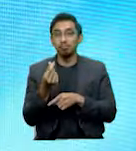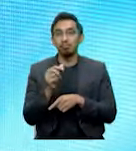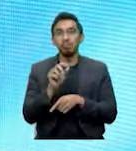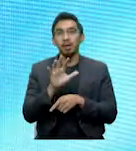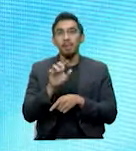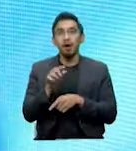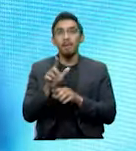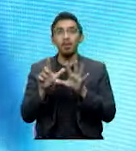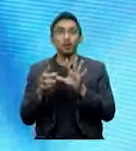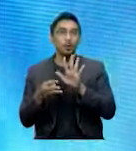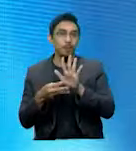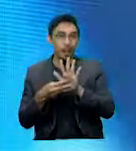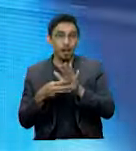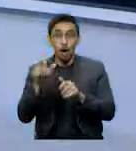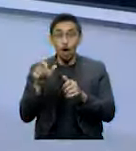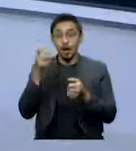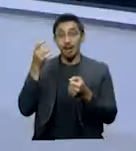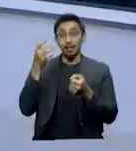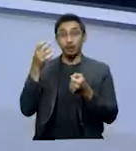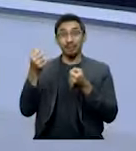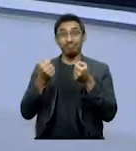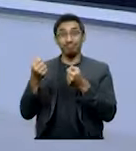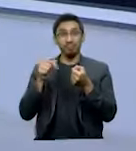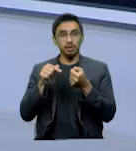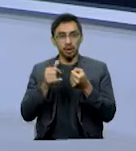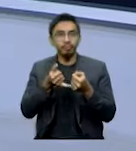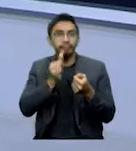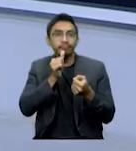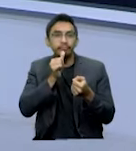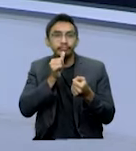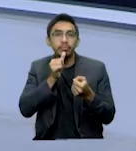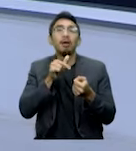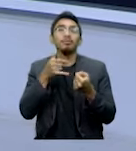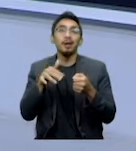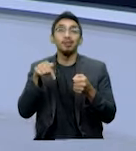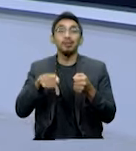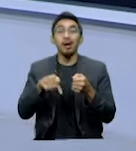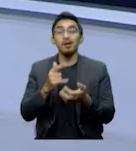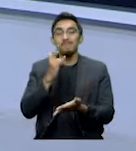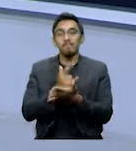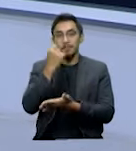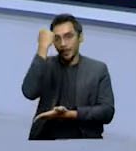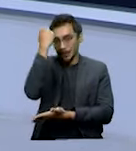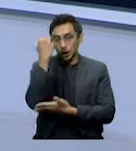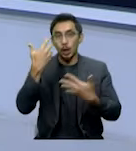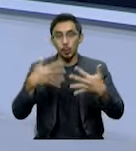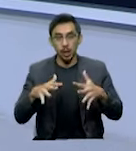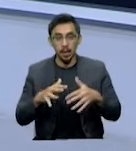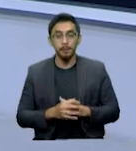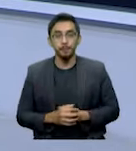5,7 miliar rupiah. Pengemudi minibus diduga kuat mabuk saat kejadian dan telah ditetapkan sebagai